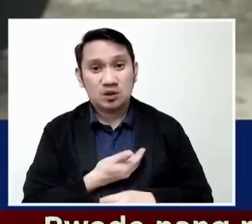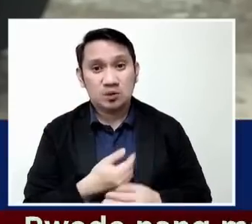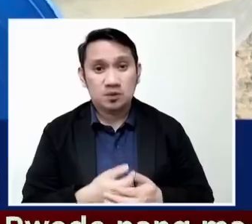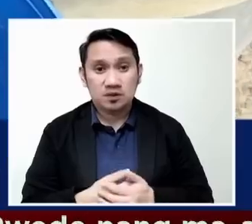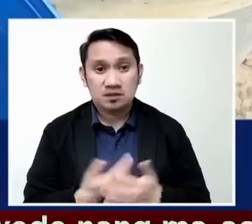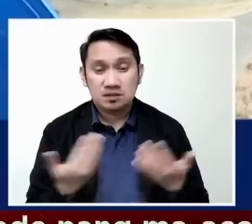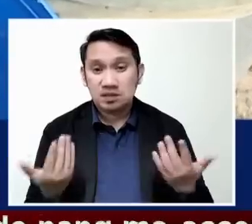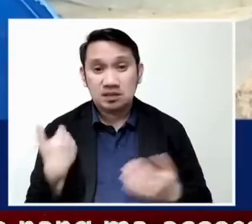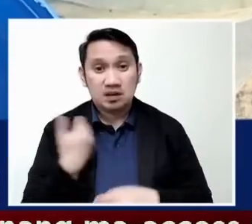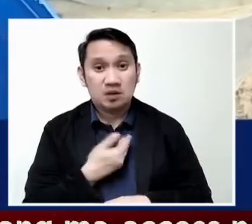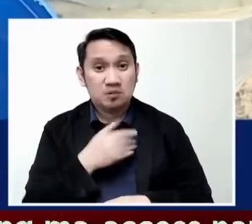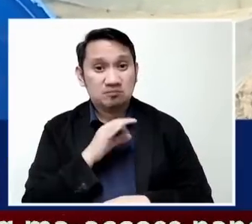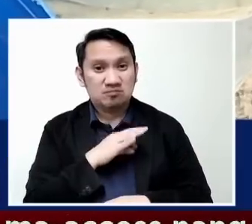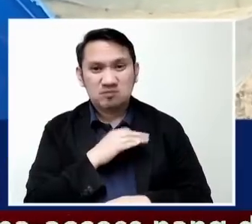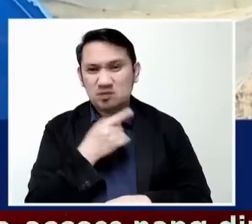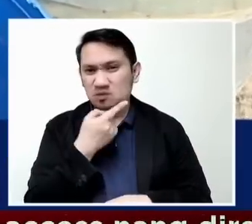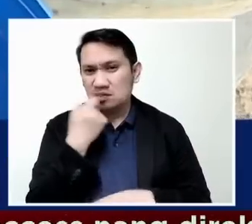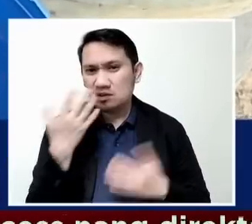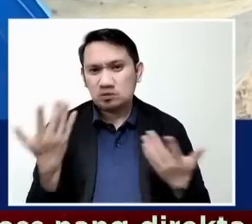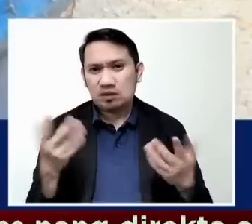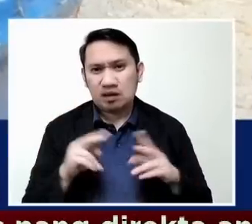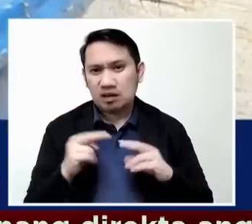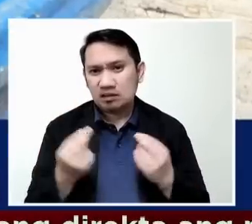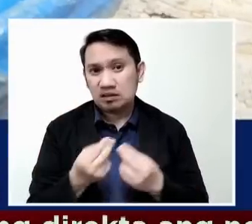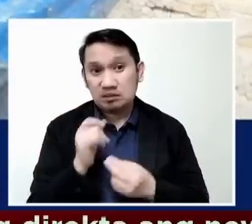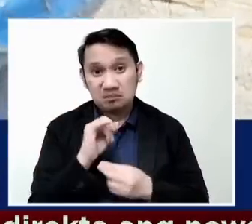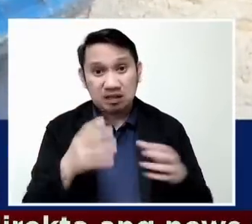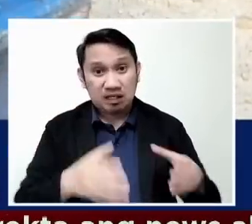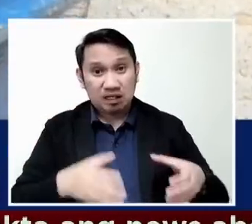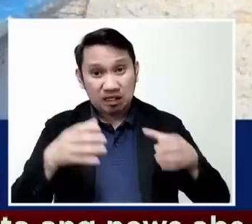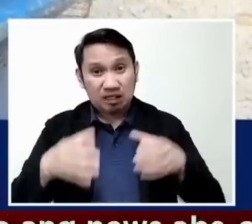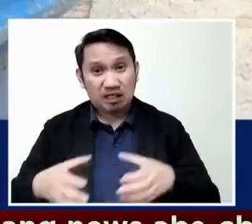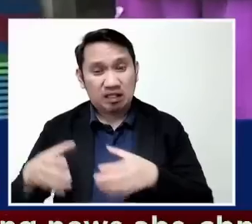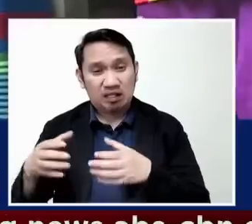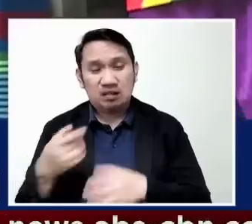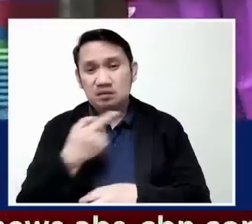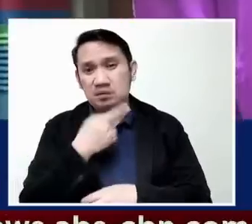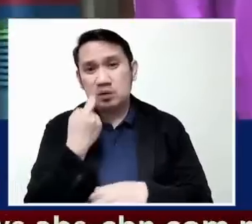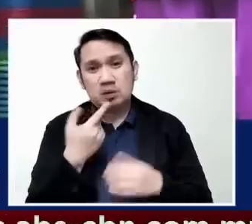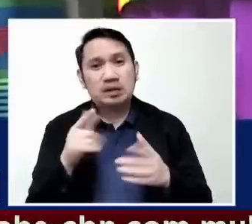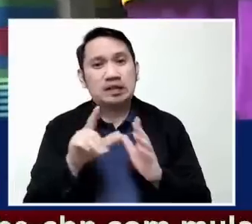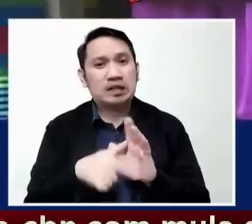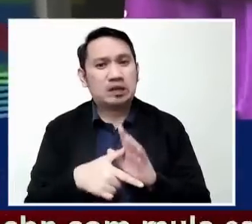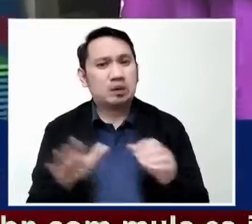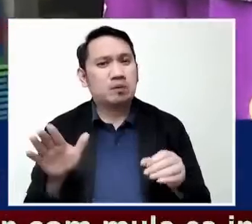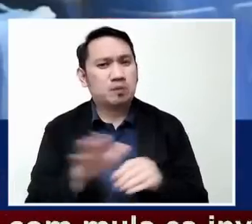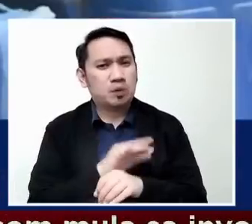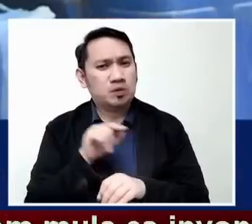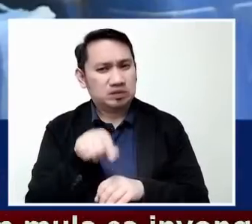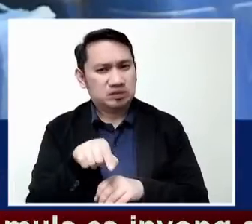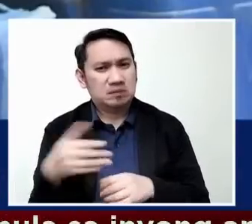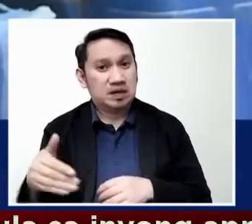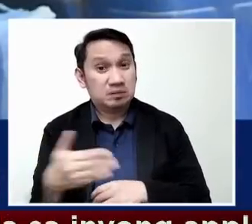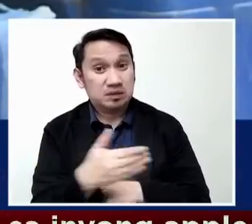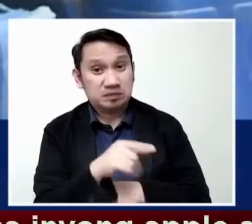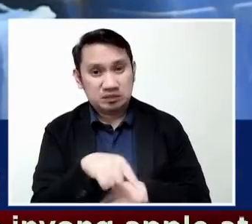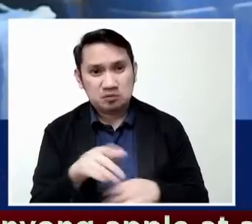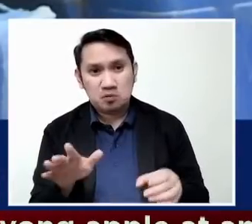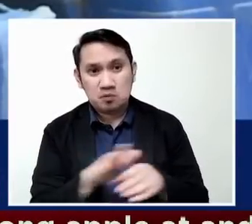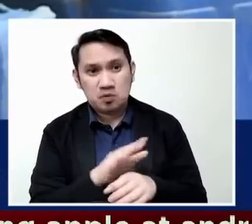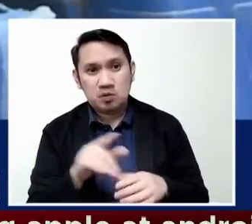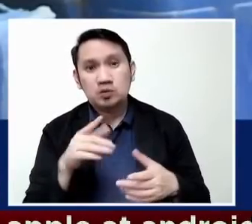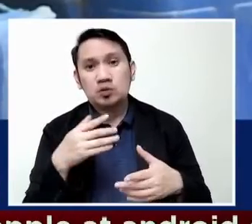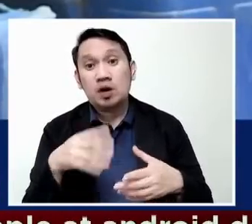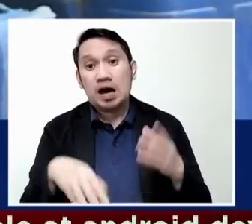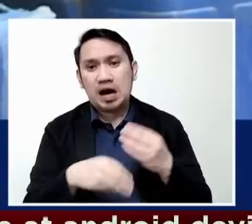kita ng tubig. Wala po kasing pupwes doon pagka maraming drum. Kasi mamaya po, puno po ng tindahan ng isda yan mamaya. Nagdadagdag po mamaya